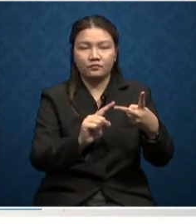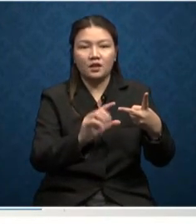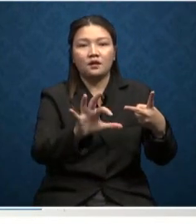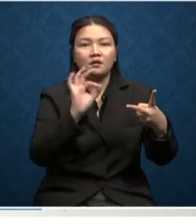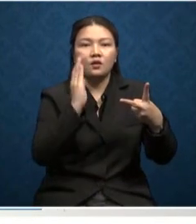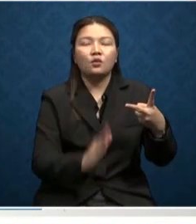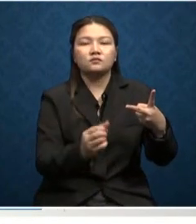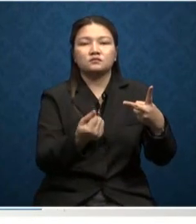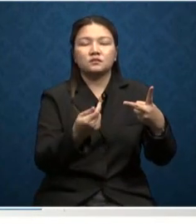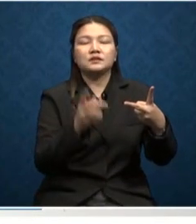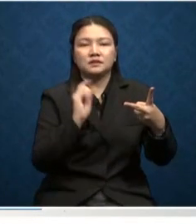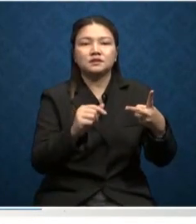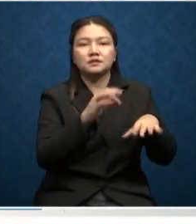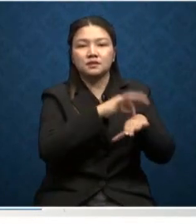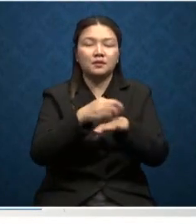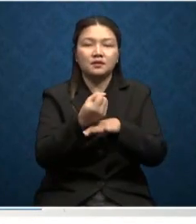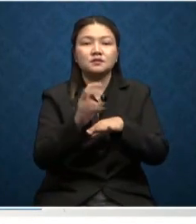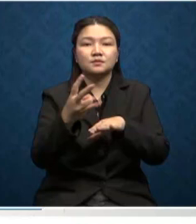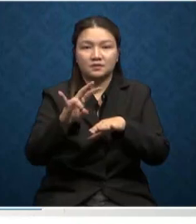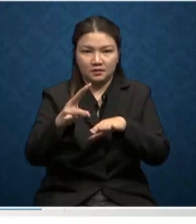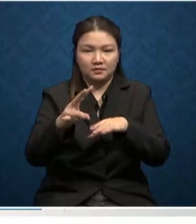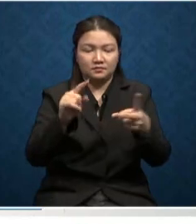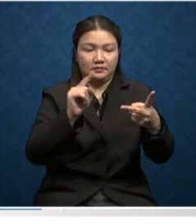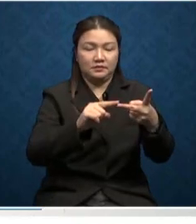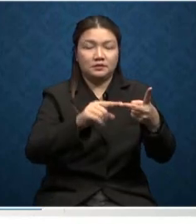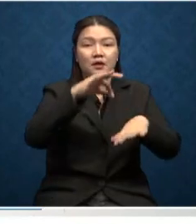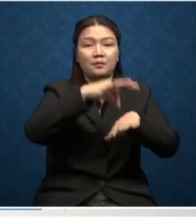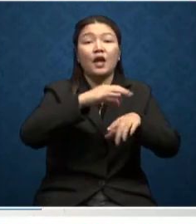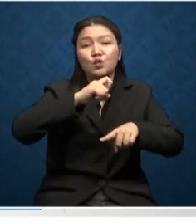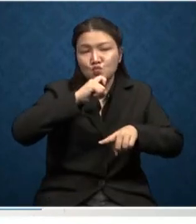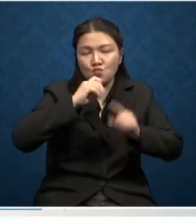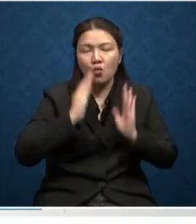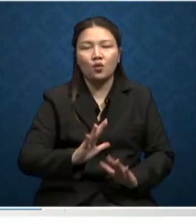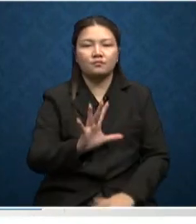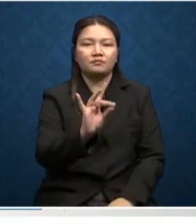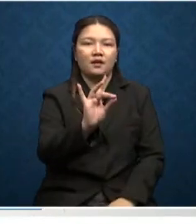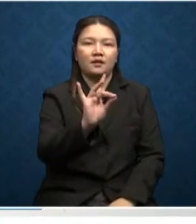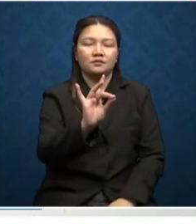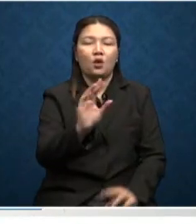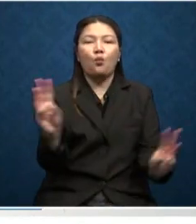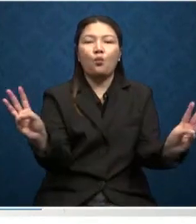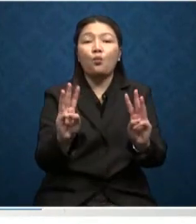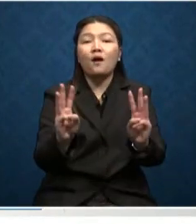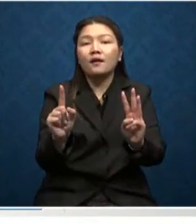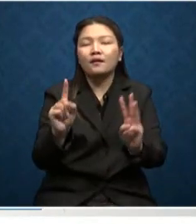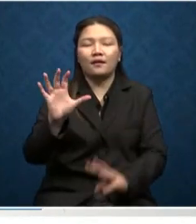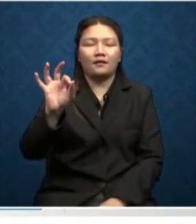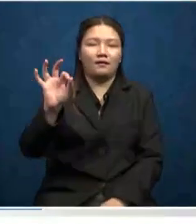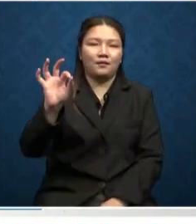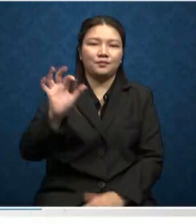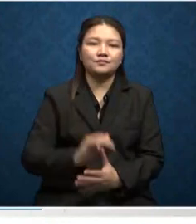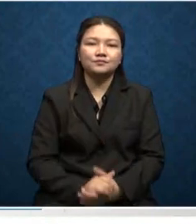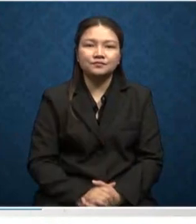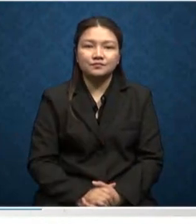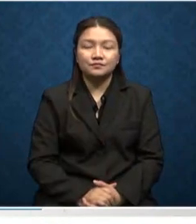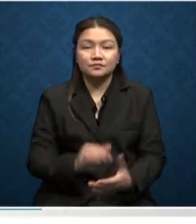ราปัจจุบันมีผู้ดำรงตำแหน่ง8คนยังว่างอยู่9อัตรา